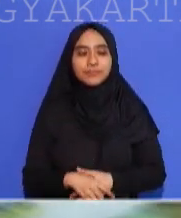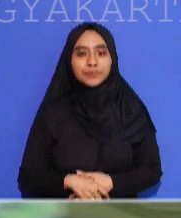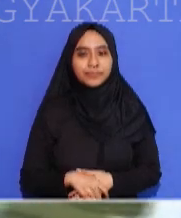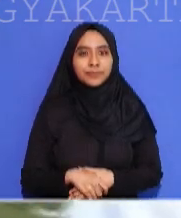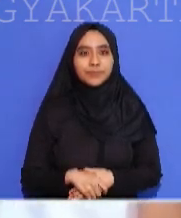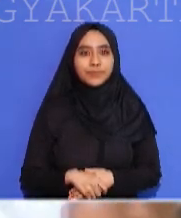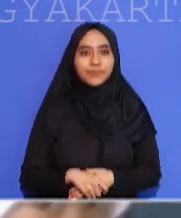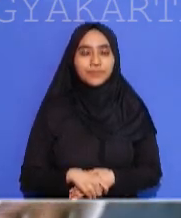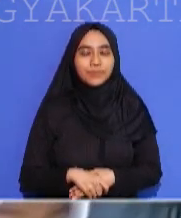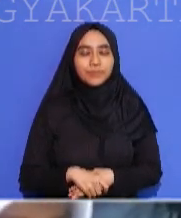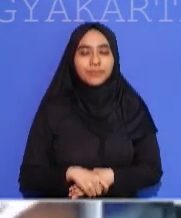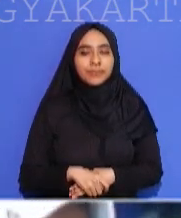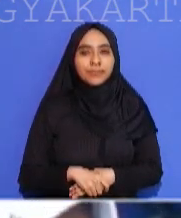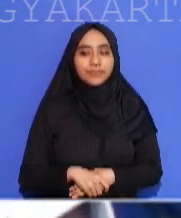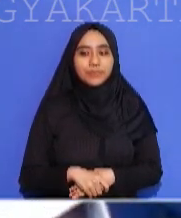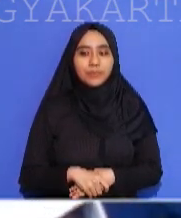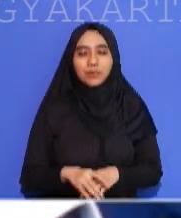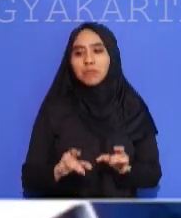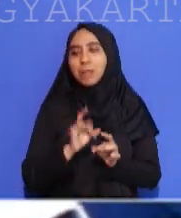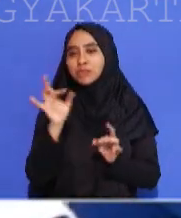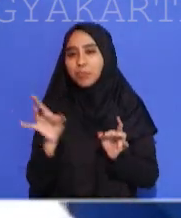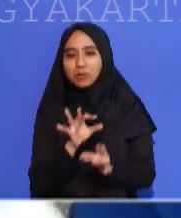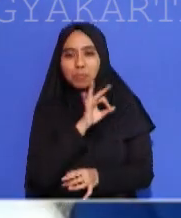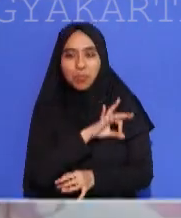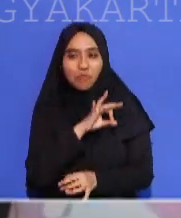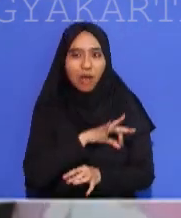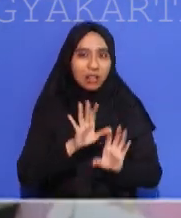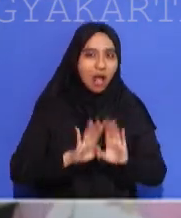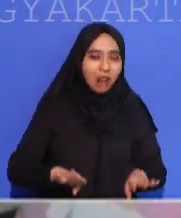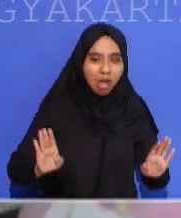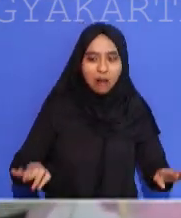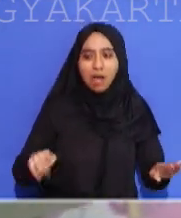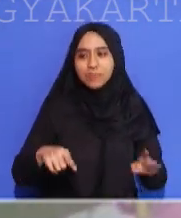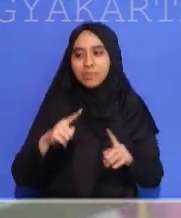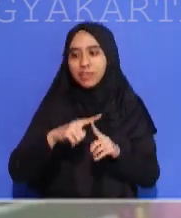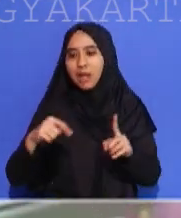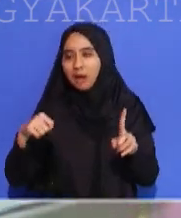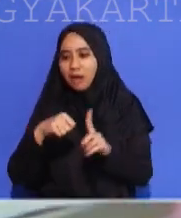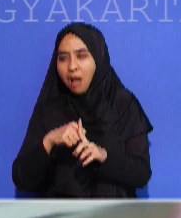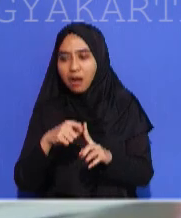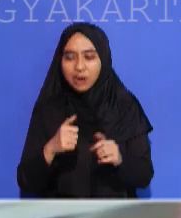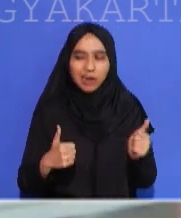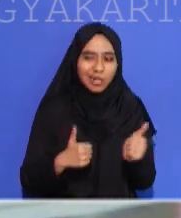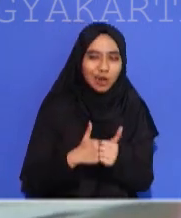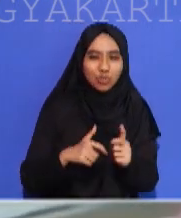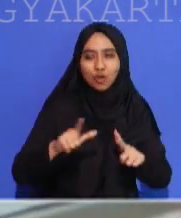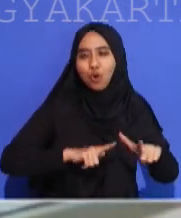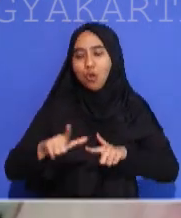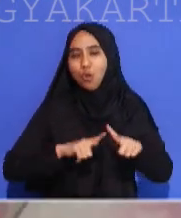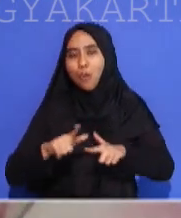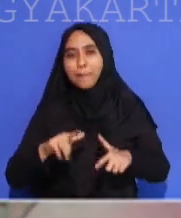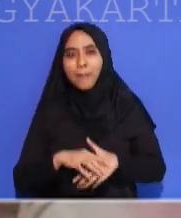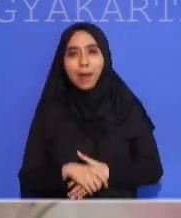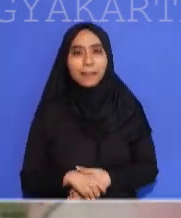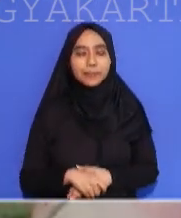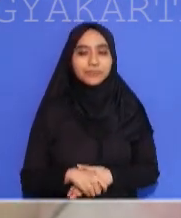anak berbagai manfaat diperoleh setiap anak sekolah terutama Taman kanak-kanak TK saat mengikuti kegiatan perlobaan salah